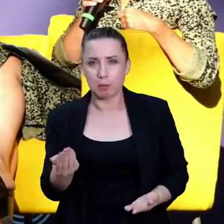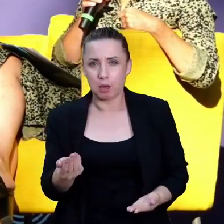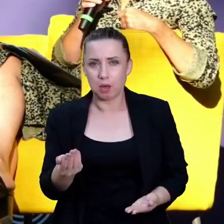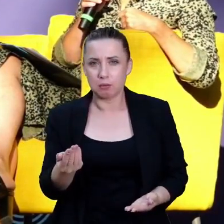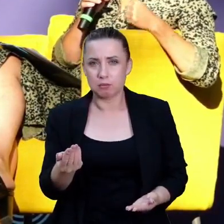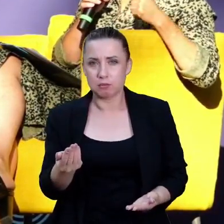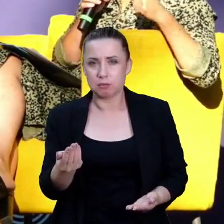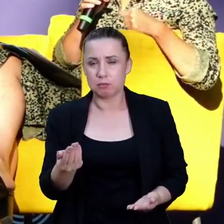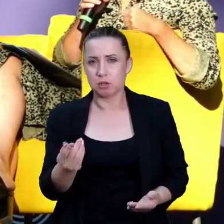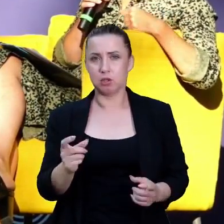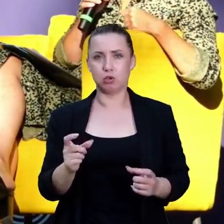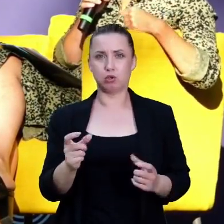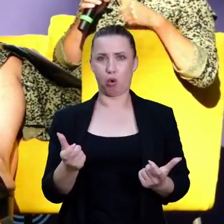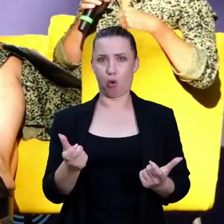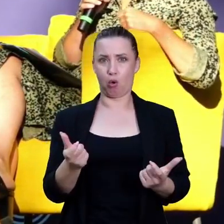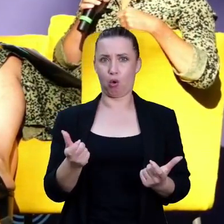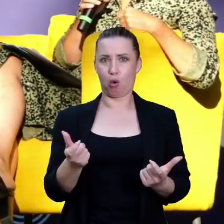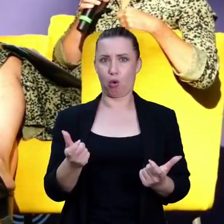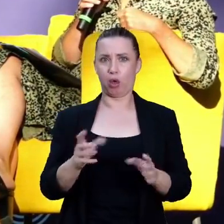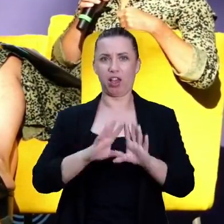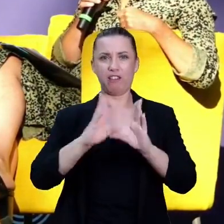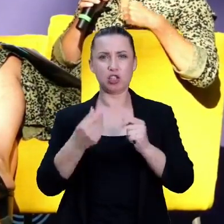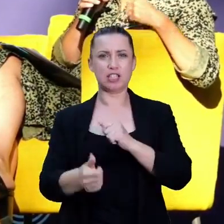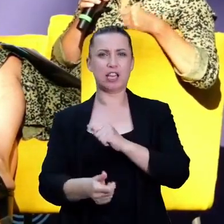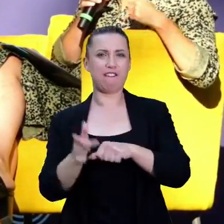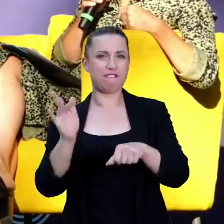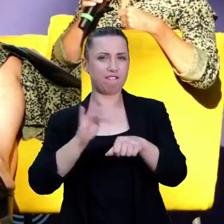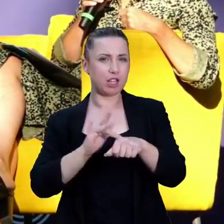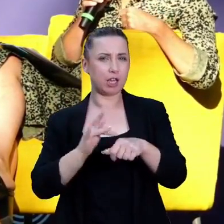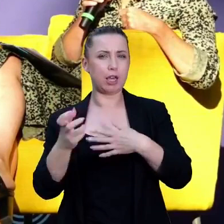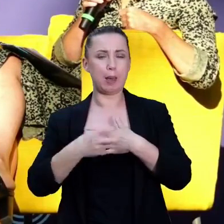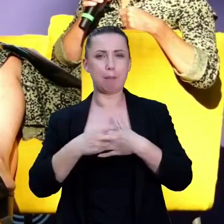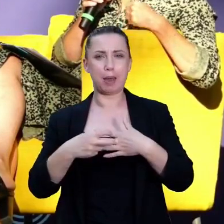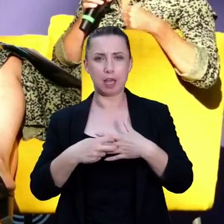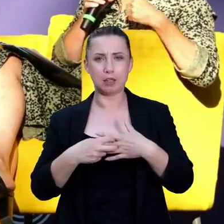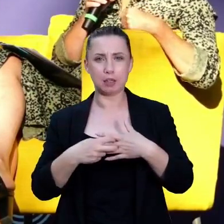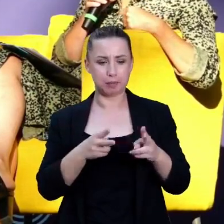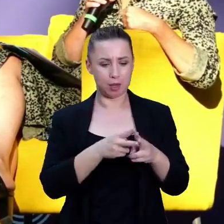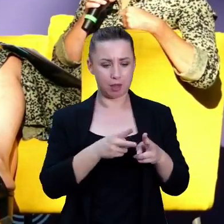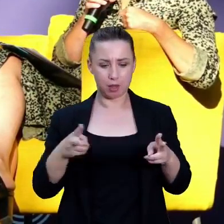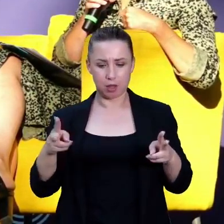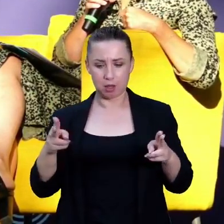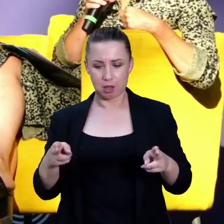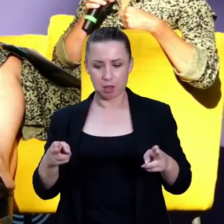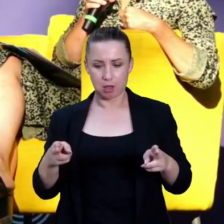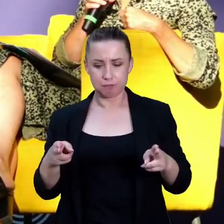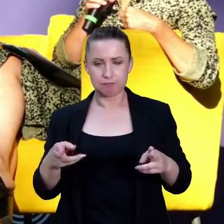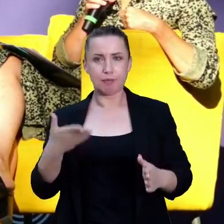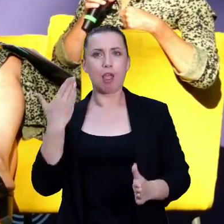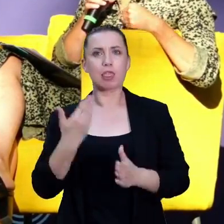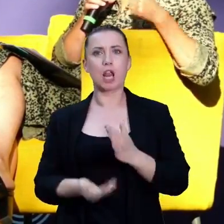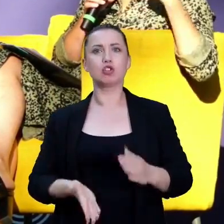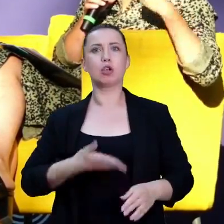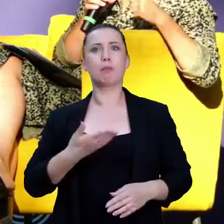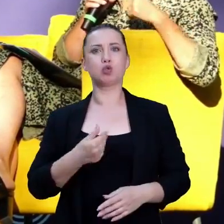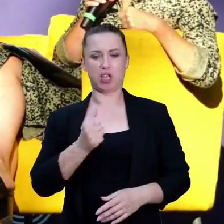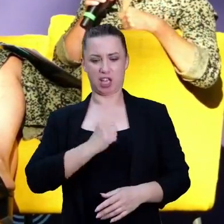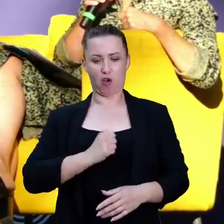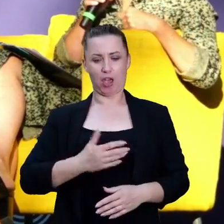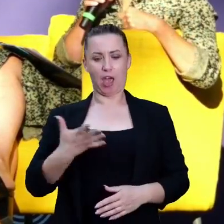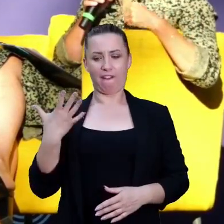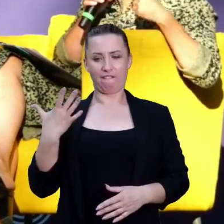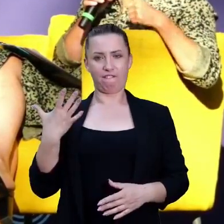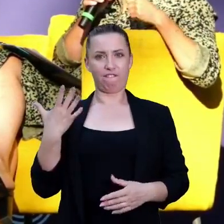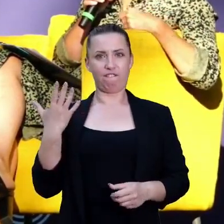słuchajcie, wychodzi z wszystkich badań i rozmów, że wiele kobiet wtedy traci poczucie własnej wartości, że one